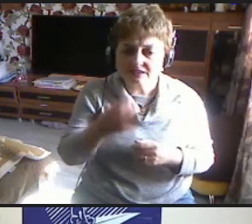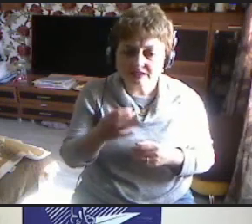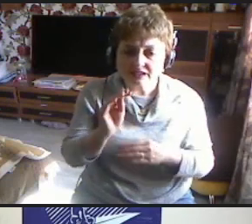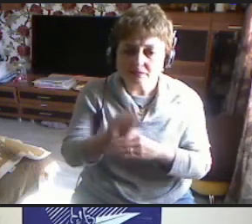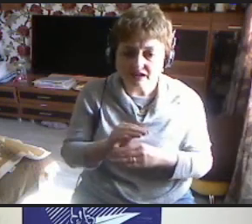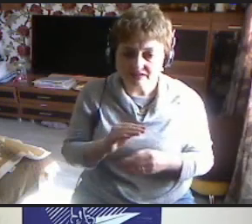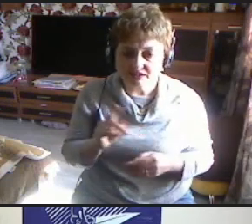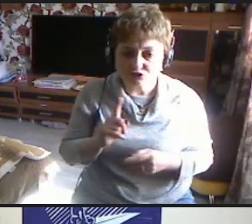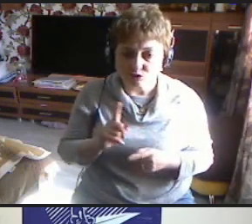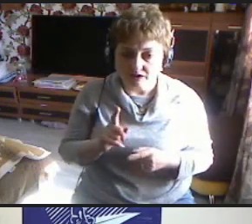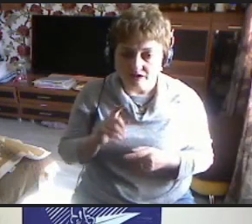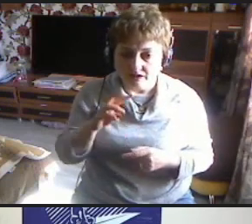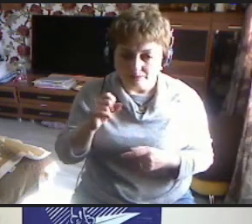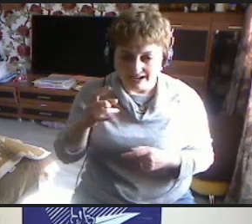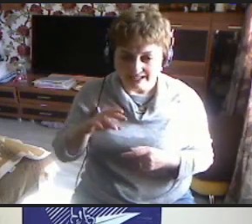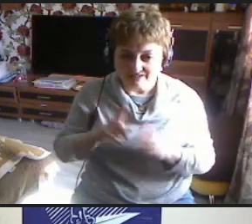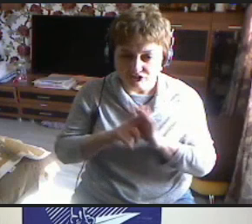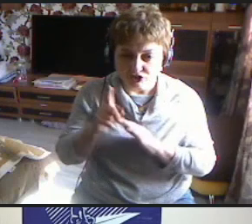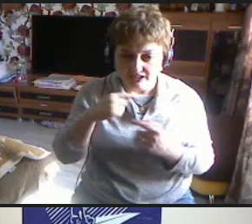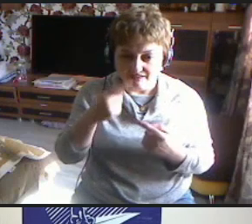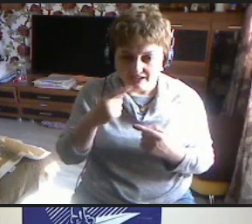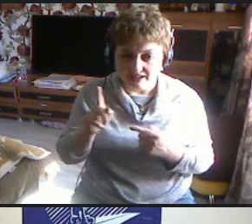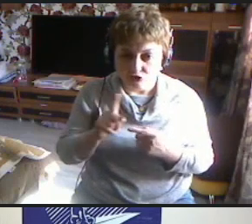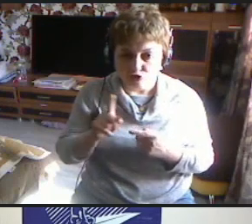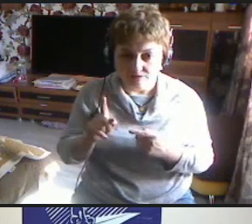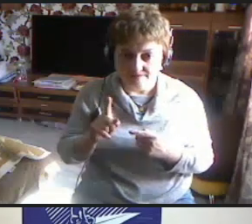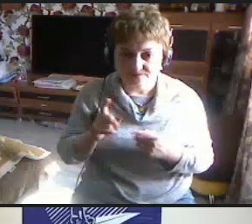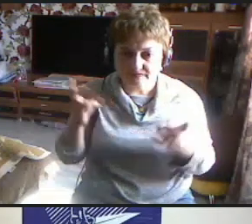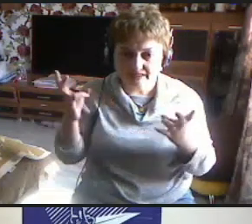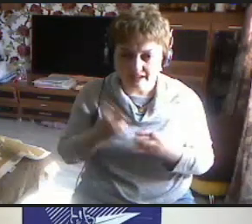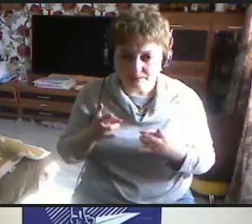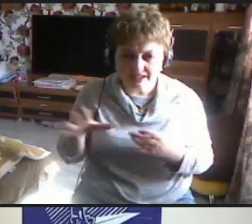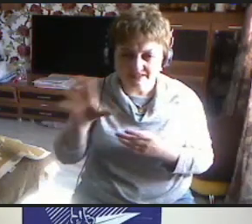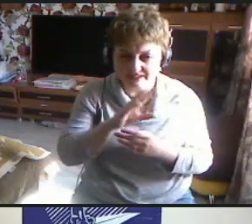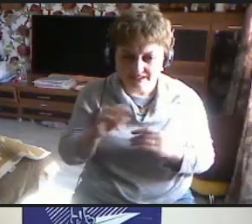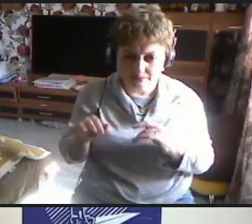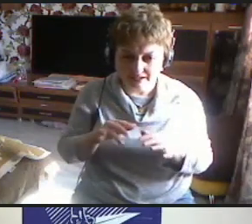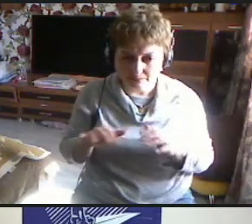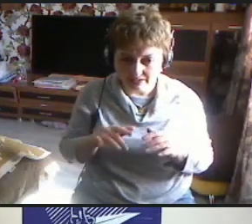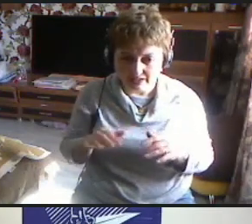Мария вначале говорила о том, что необходимо все мероприятия и вот это